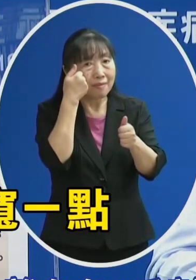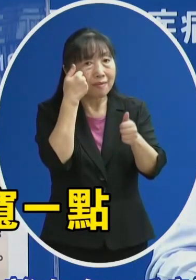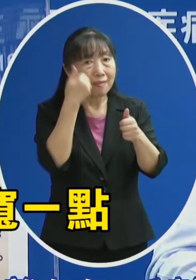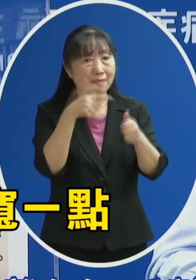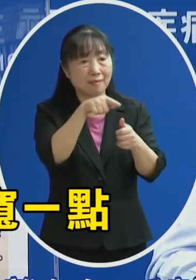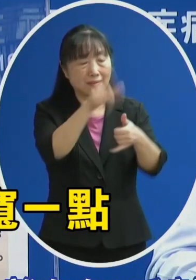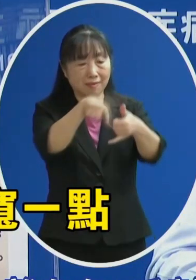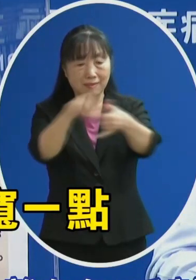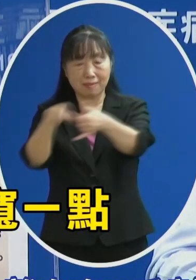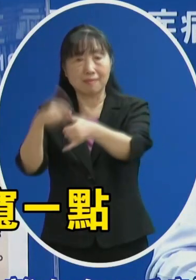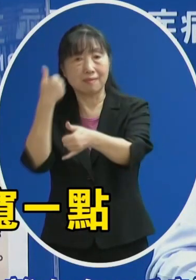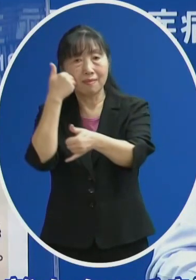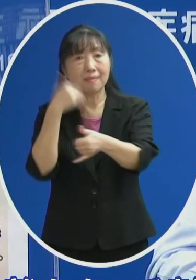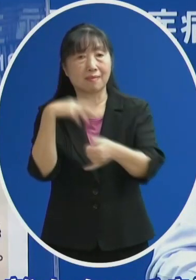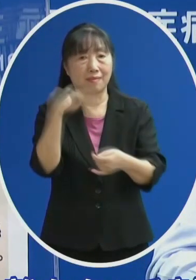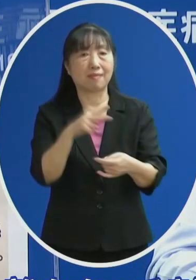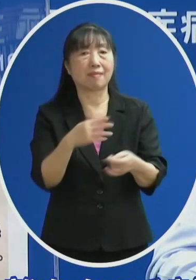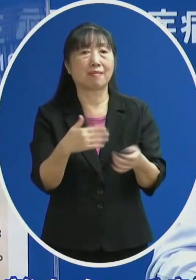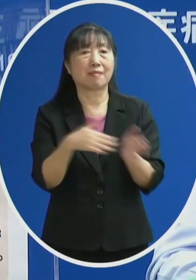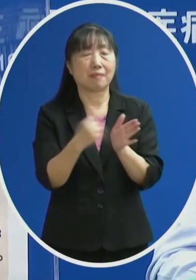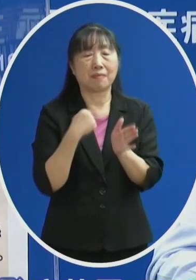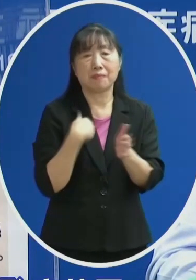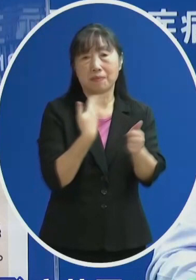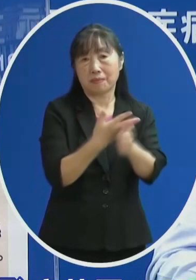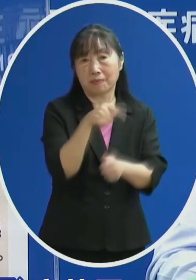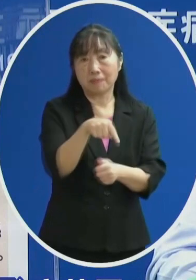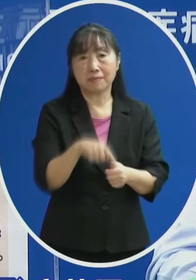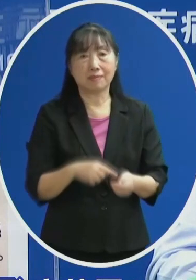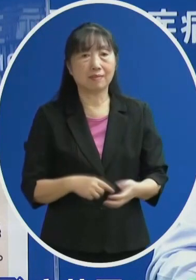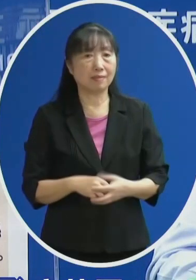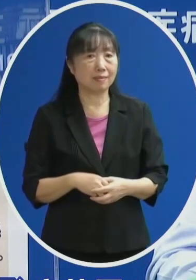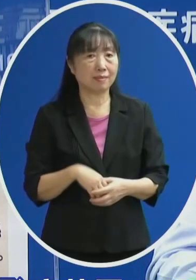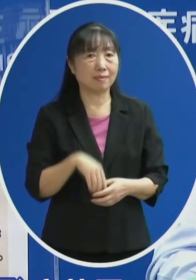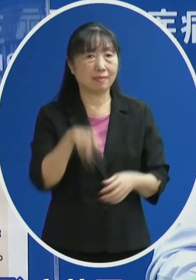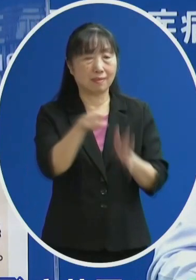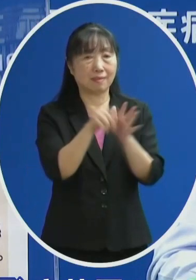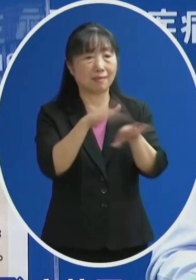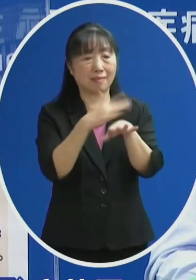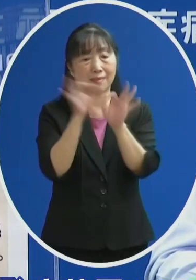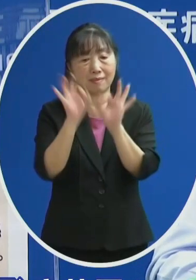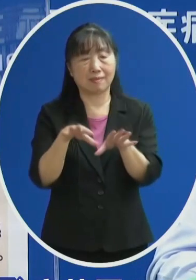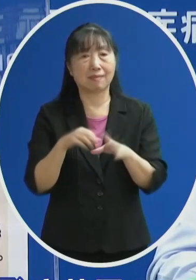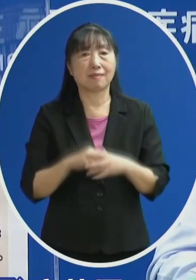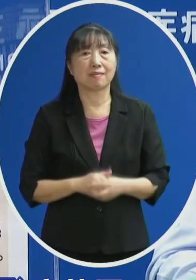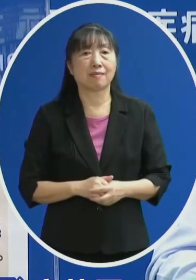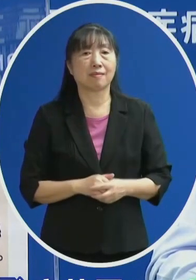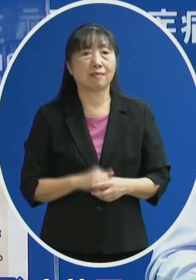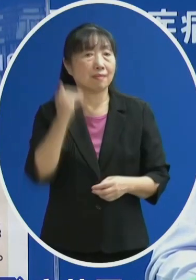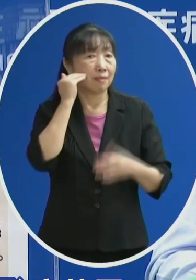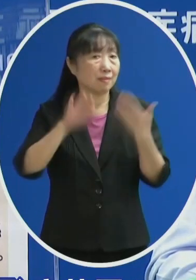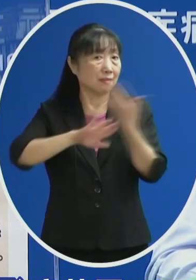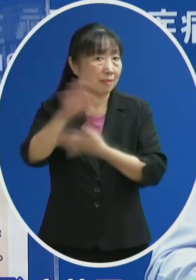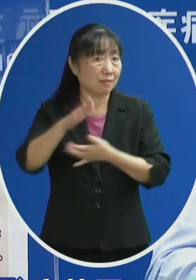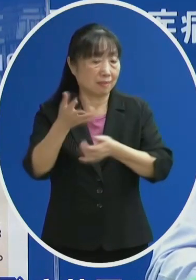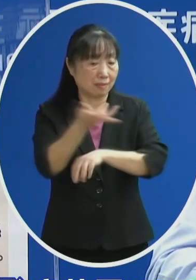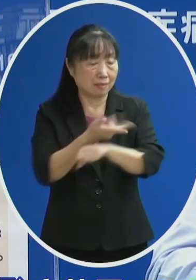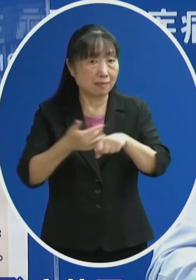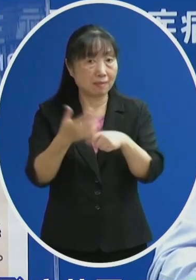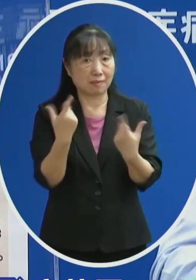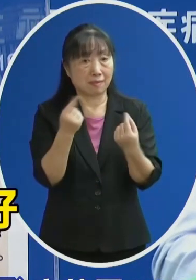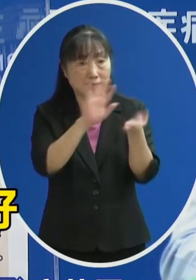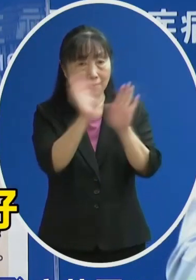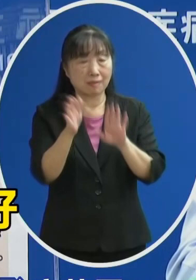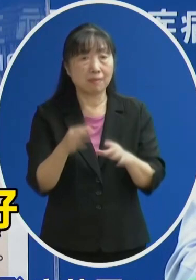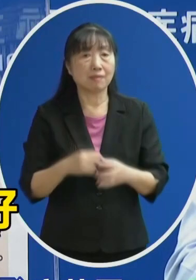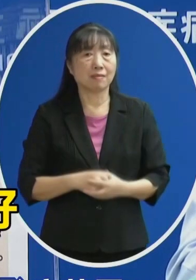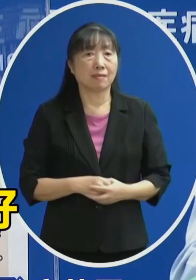那尽量可以弄得比较宽一点，好，那然后他的疫苗才不会浪费。那当然其他的离岛也有这样的一个情